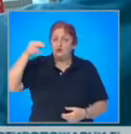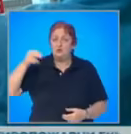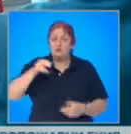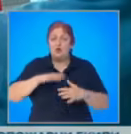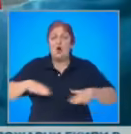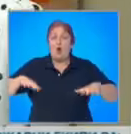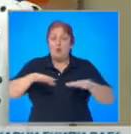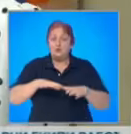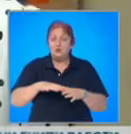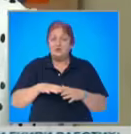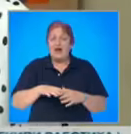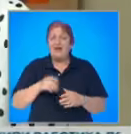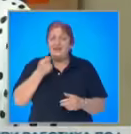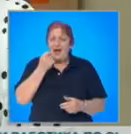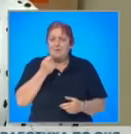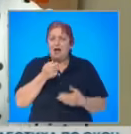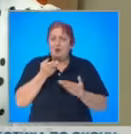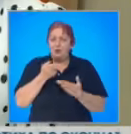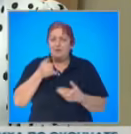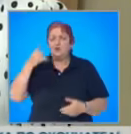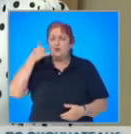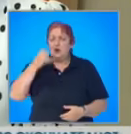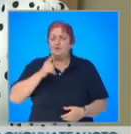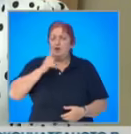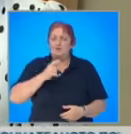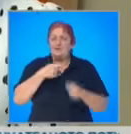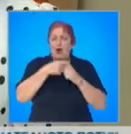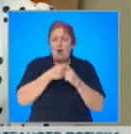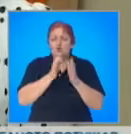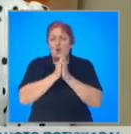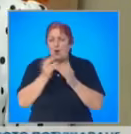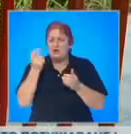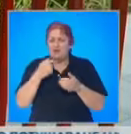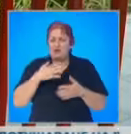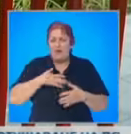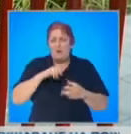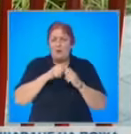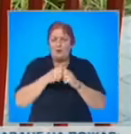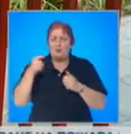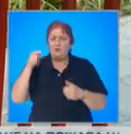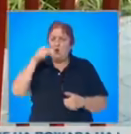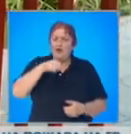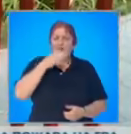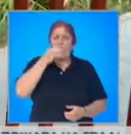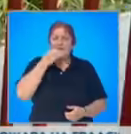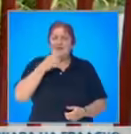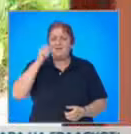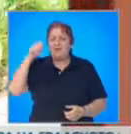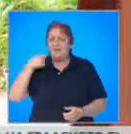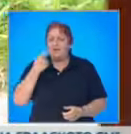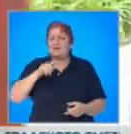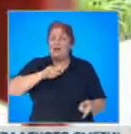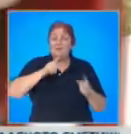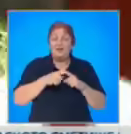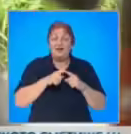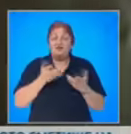и общността. За най-малкото нещо, телефона, веднага Кочо ела, проблем. Той обяснява първо на майката, после превежда